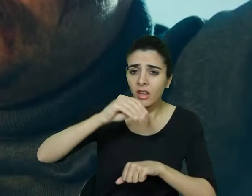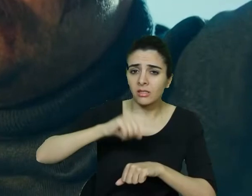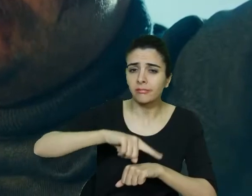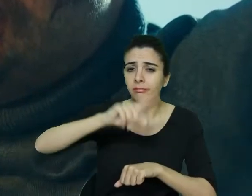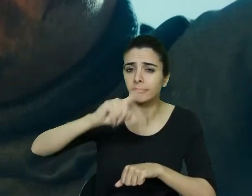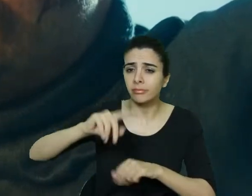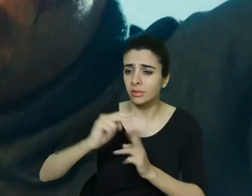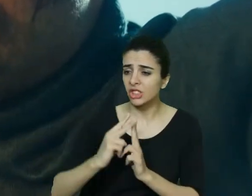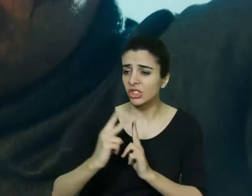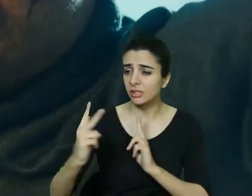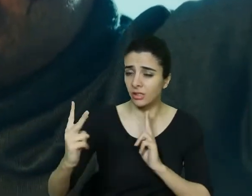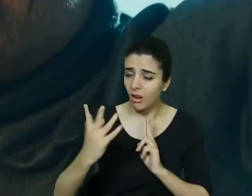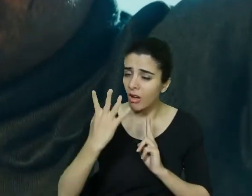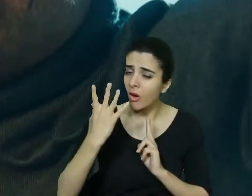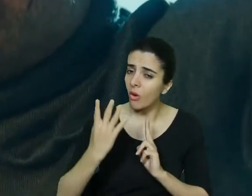dağlar